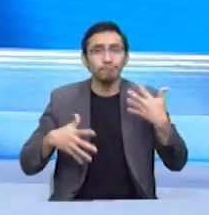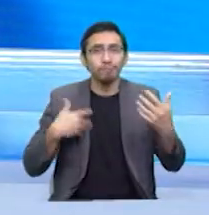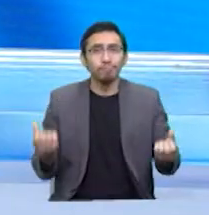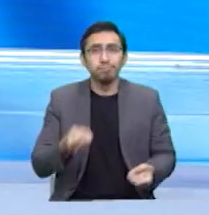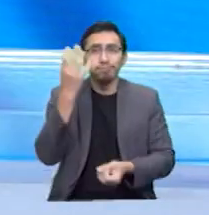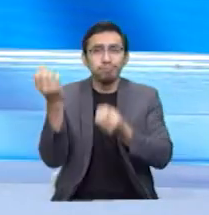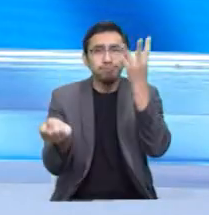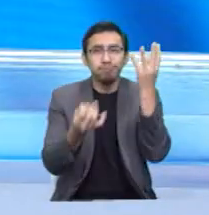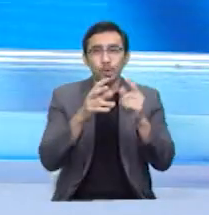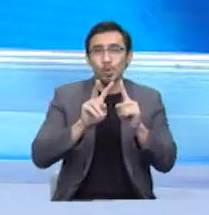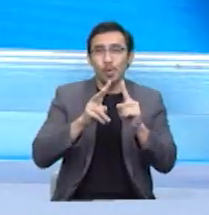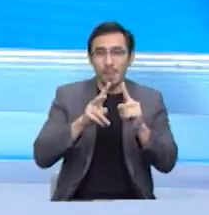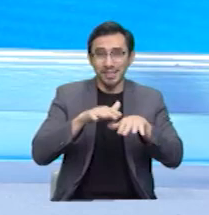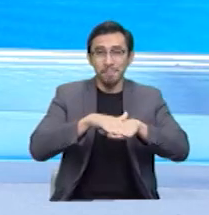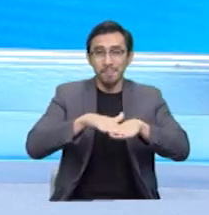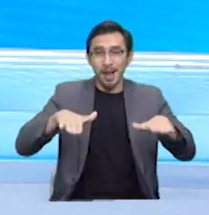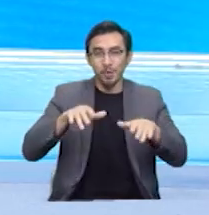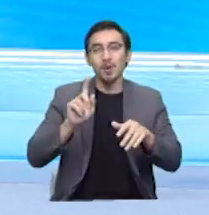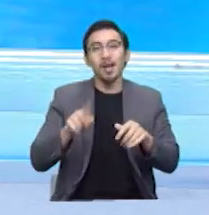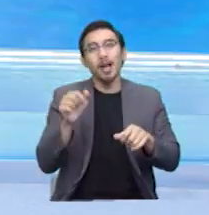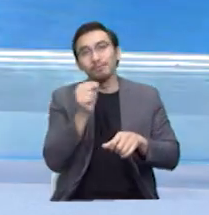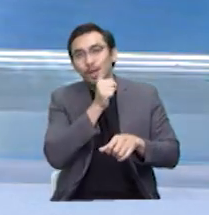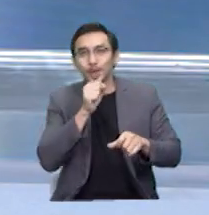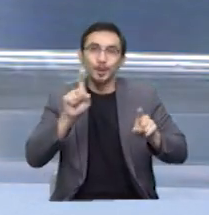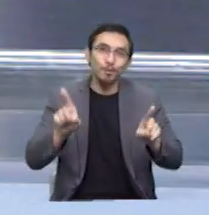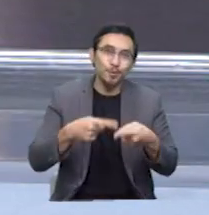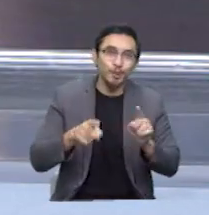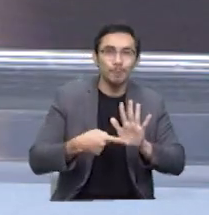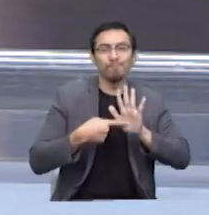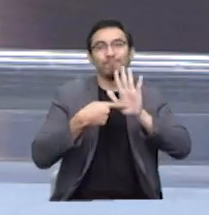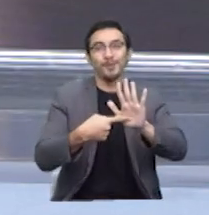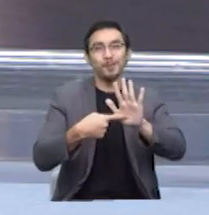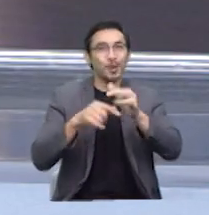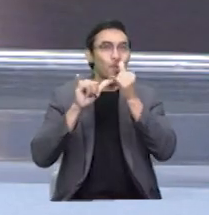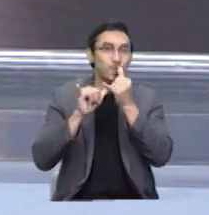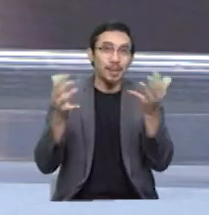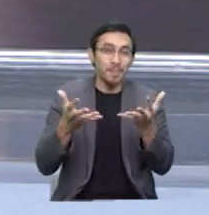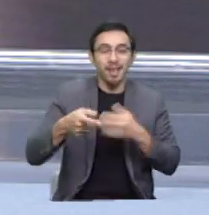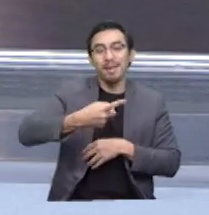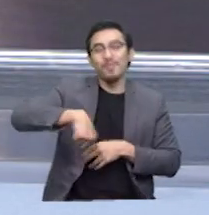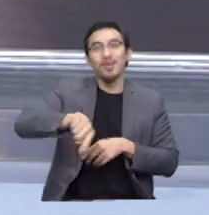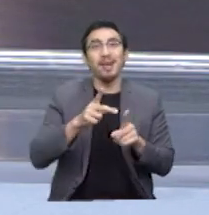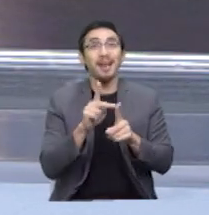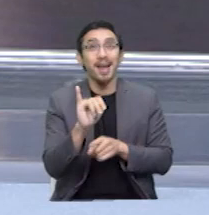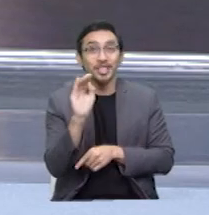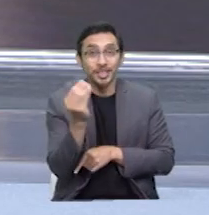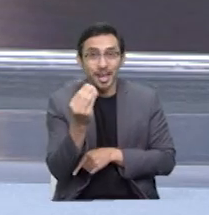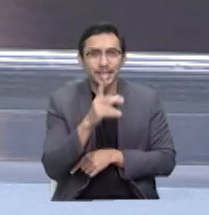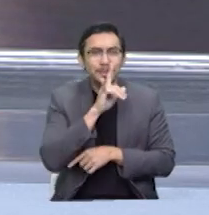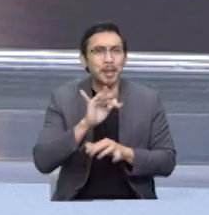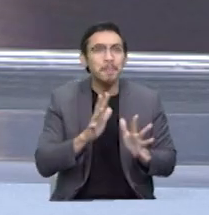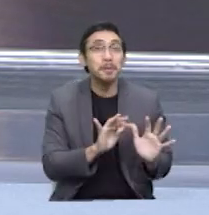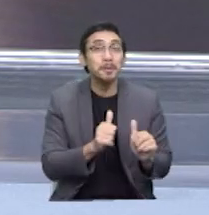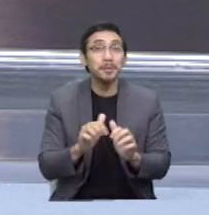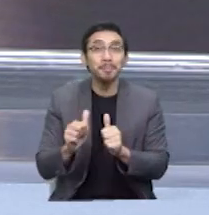Pesta Kembang Api dan 12 titik panggung hiburan musisi tanah air siap meramaikan malam pergantian tahun di Bundaran HI Jakarta.